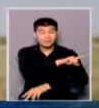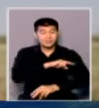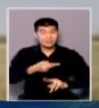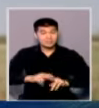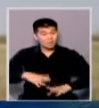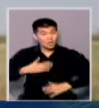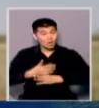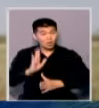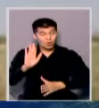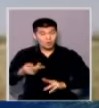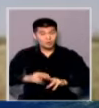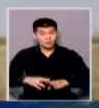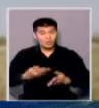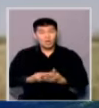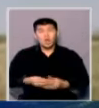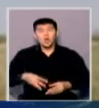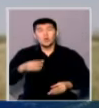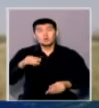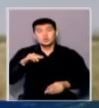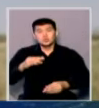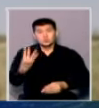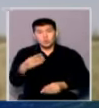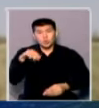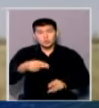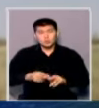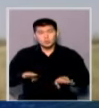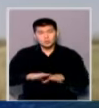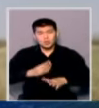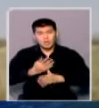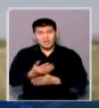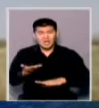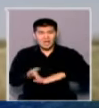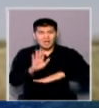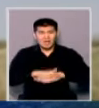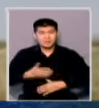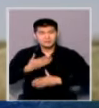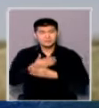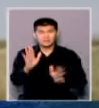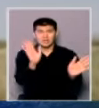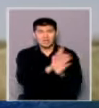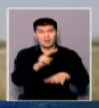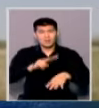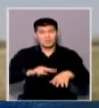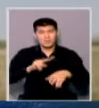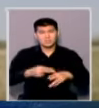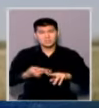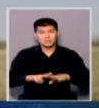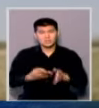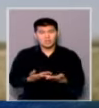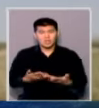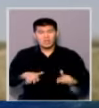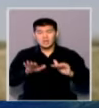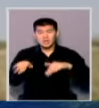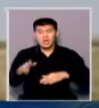саласына да қолданылады. Ол 4 тоннаға жуық жүк тасымалдауға қауқарлы. Біз тіпті экология және полиция департаменті су